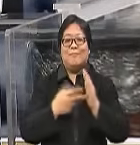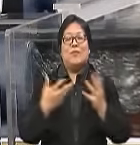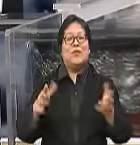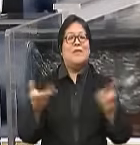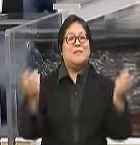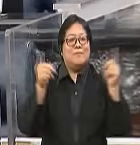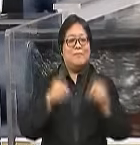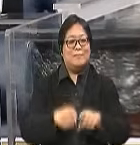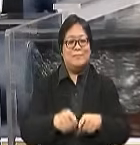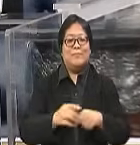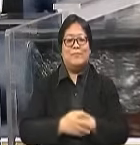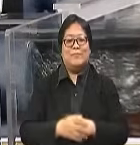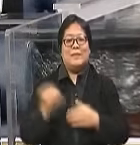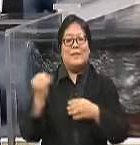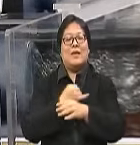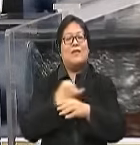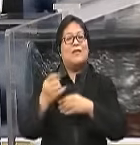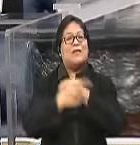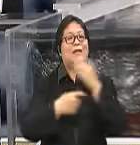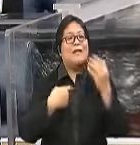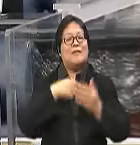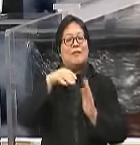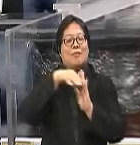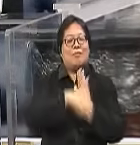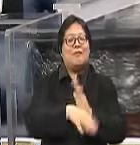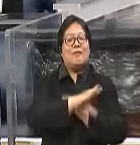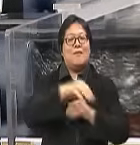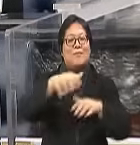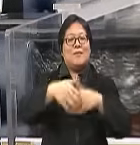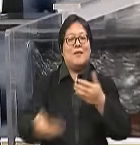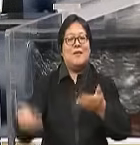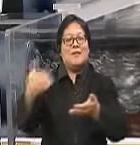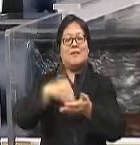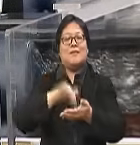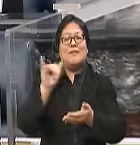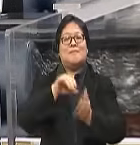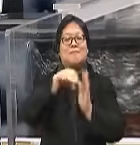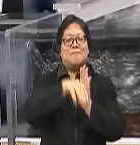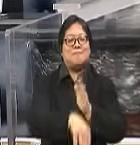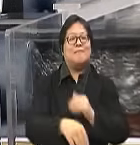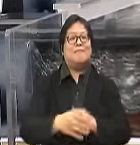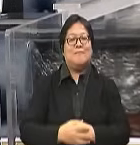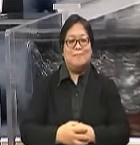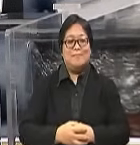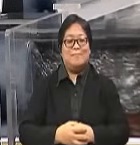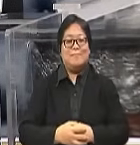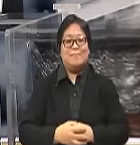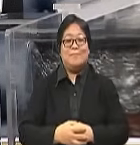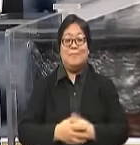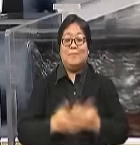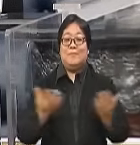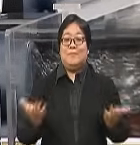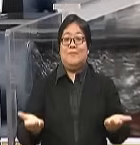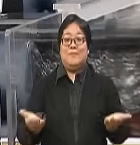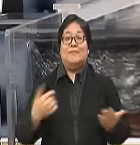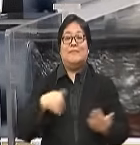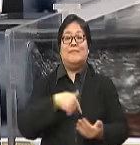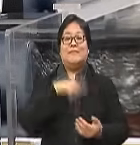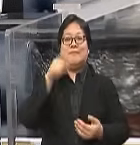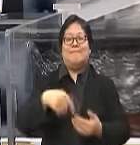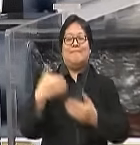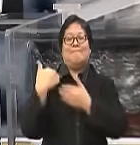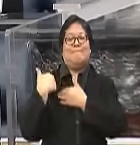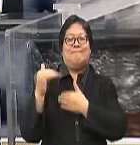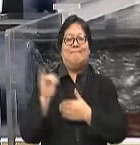mengakibatkan Indah juta kita menurun dan juga penanaman smule pun juga menurun jadi oleh karena ini kita harus